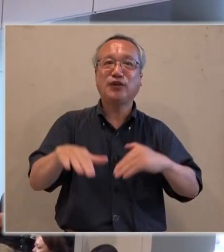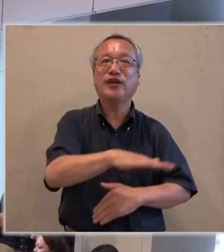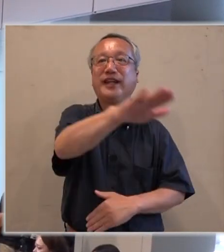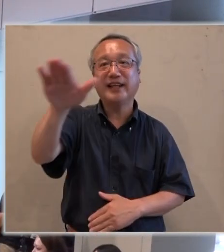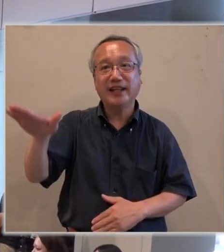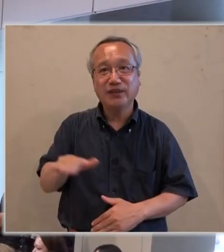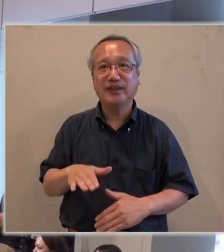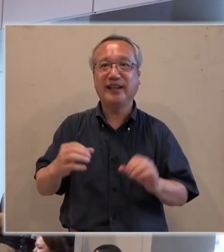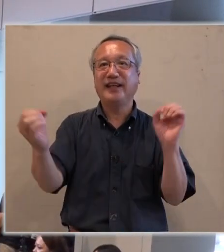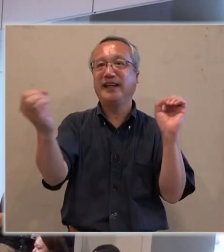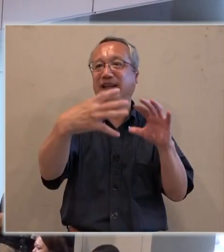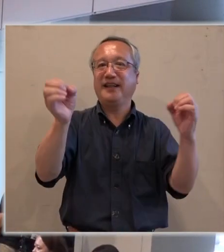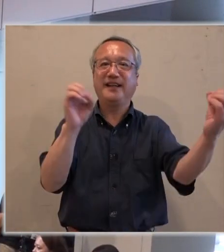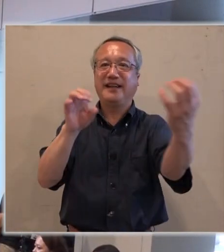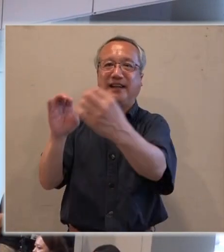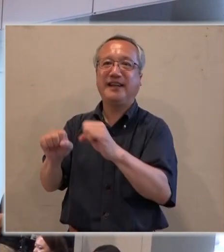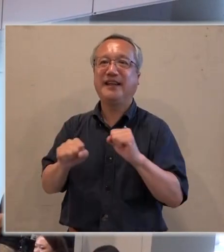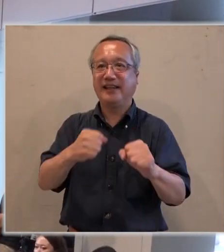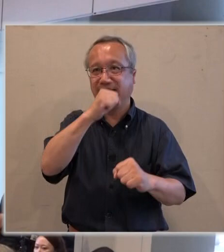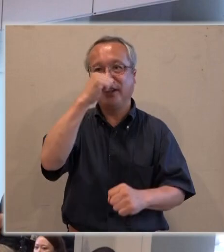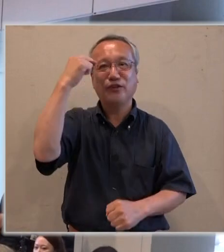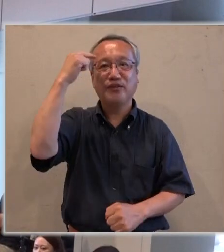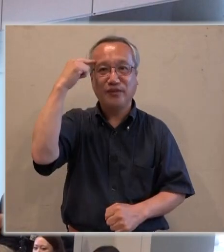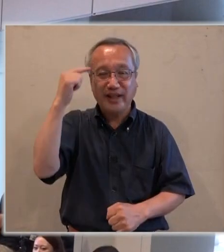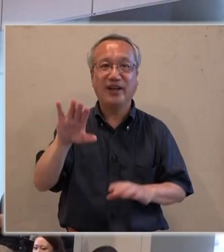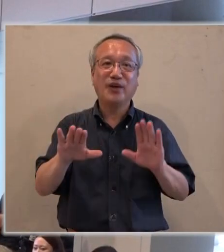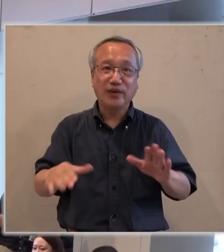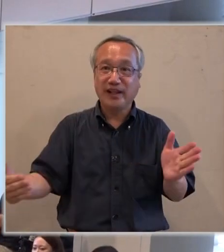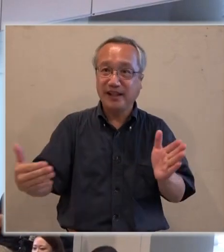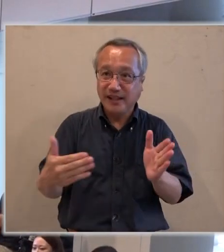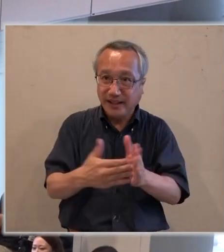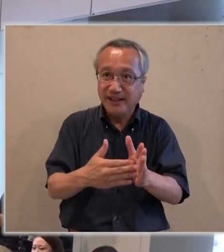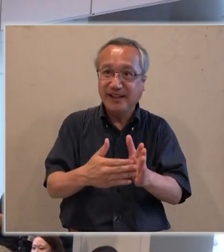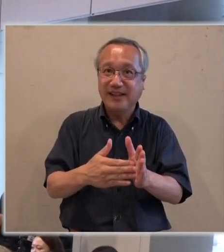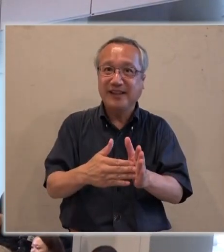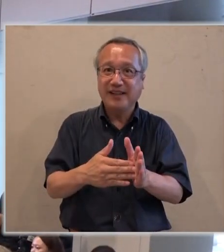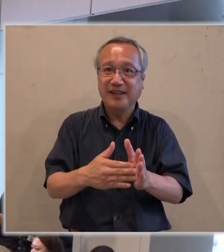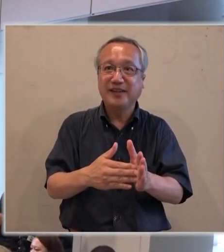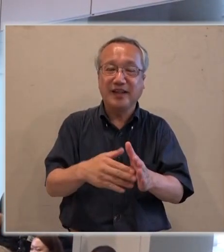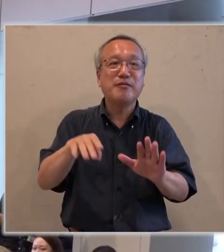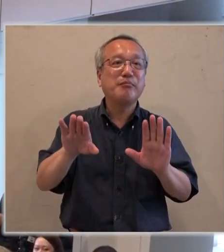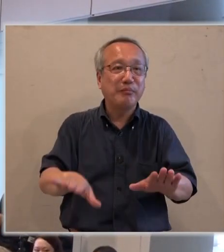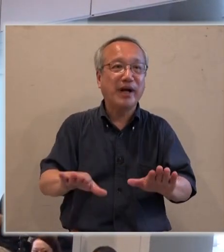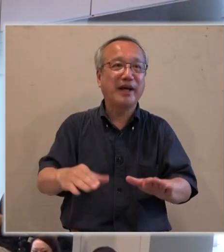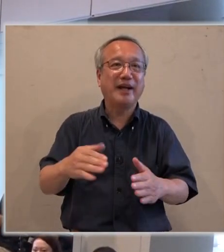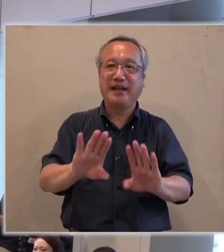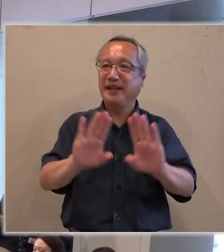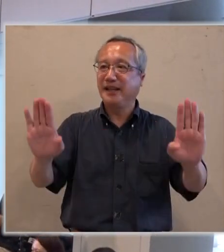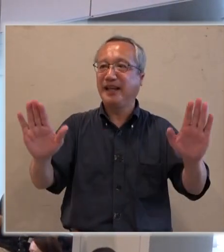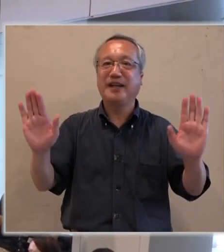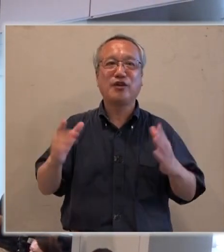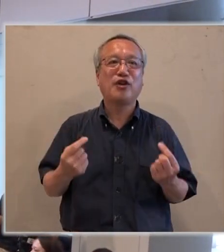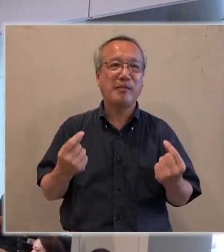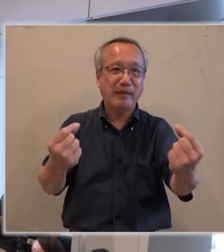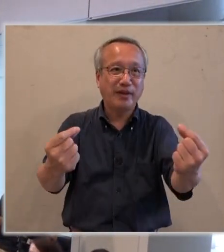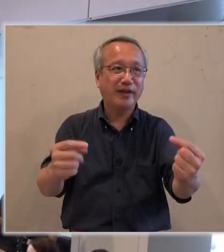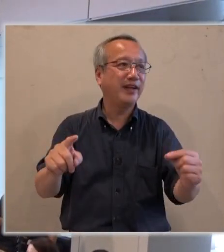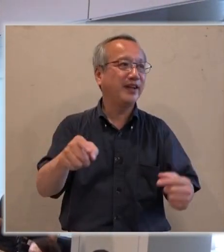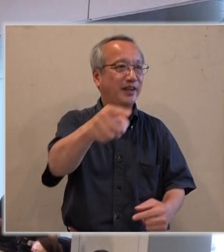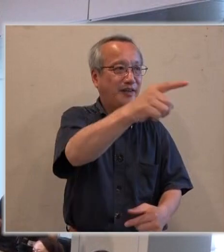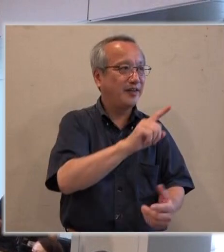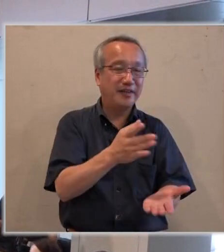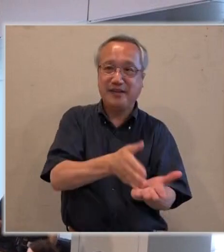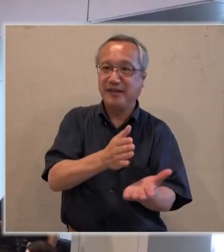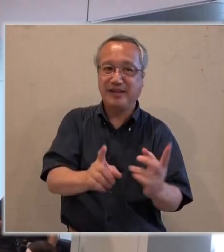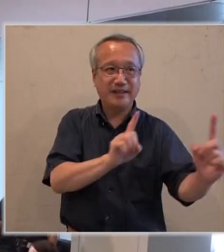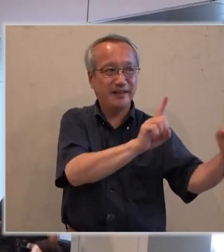というふうに思うんで、少しここで一旦お開きにさせていただきまして、まだこの会場空いておりますので、ぜひ皆様とですね、登壇者皆さんとですね、